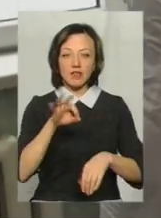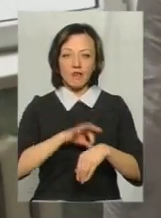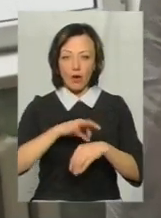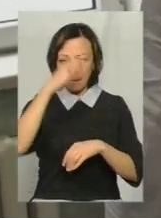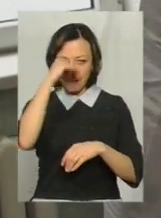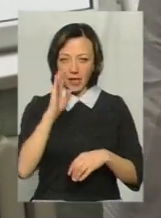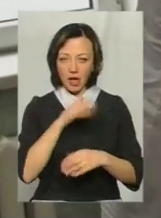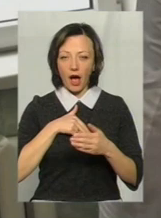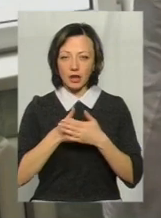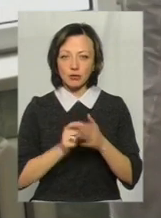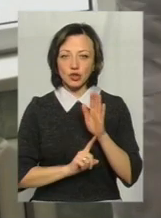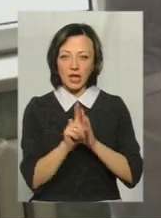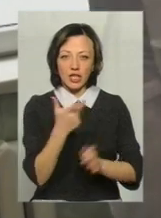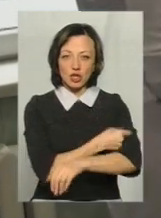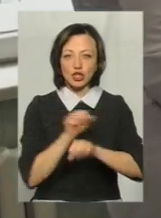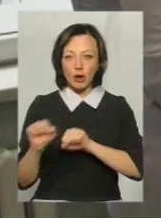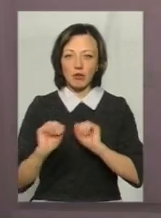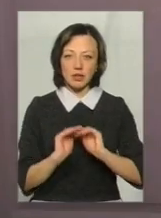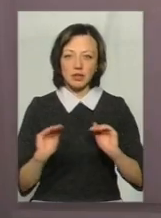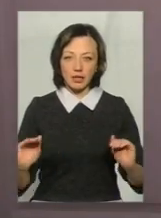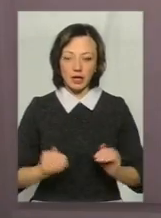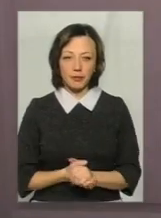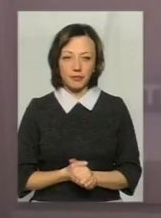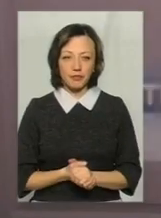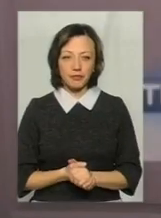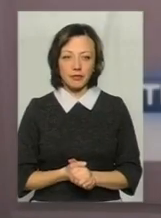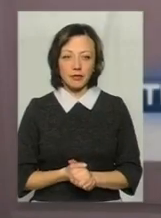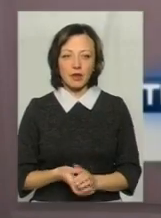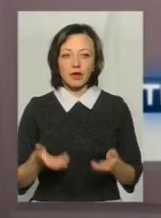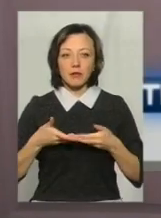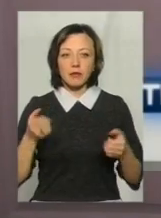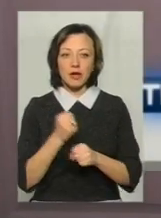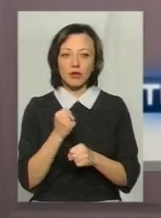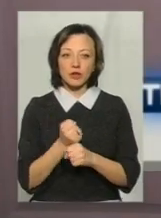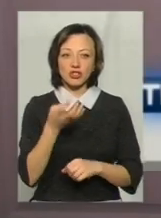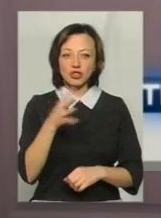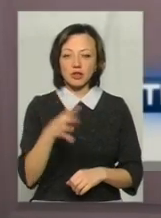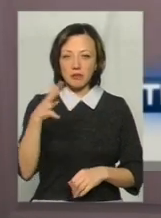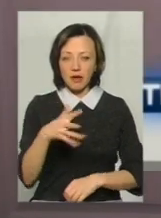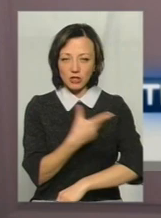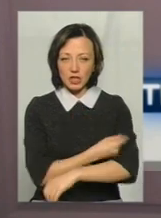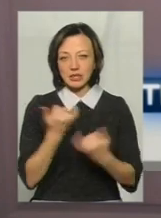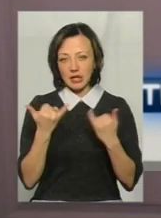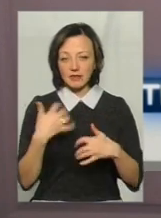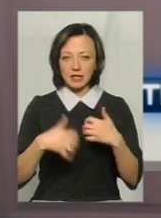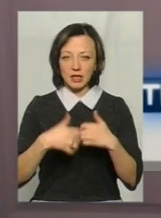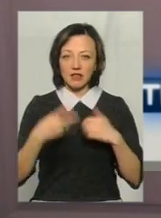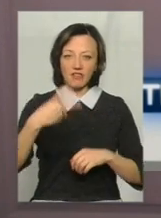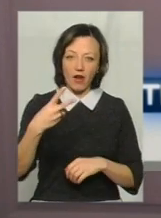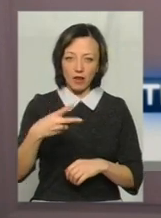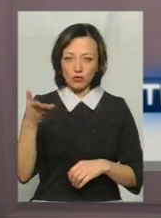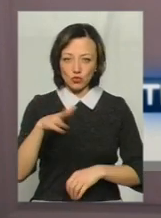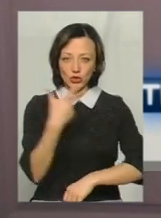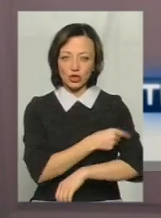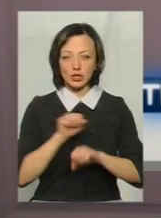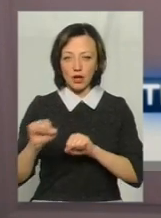батьки активніше почали щеплювати малечу. Ми робили в день приблизно 4-5 щеплень, зараз ми робимо десь в середньому 20, десь так.